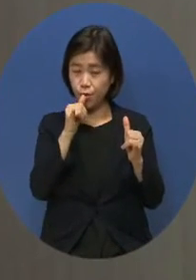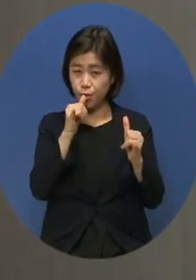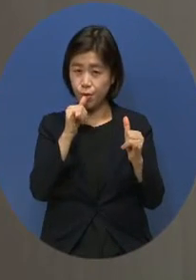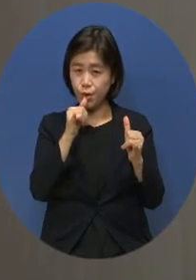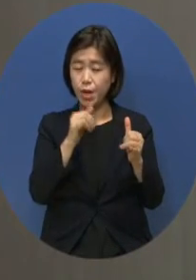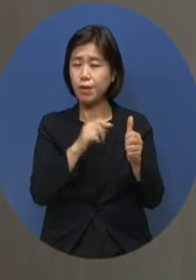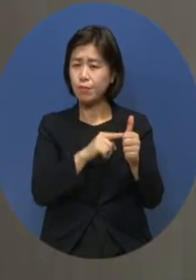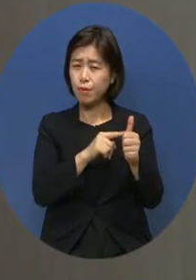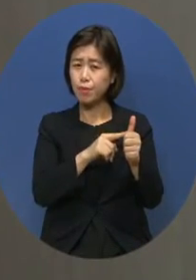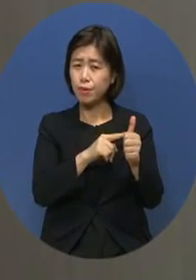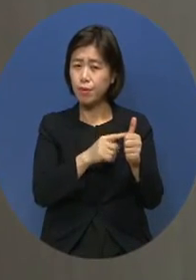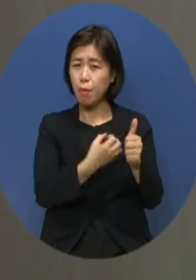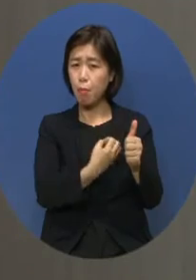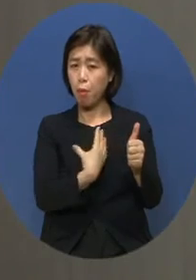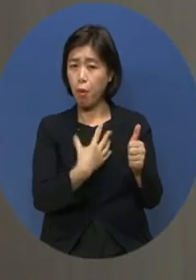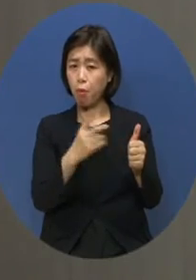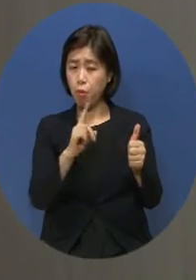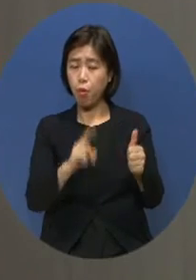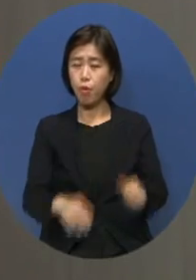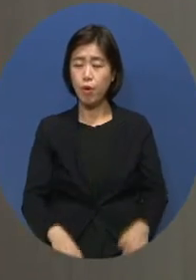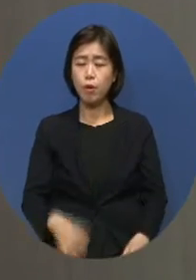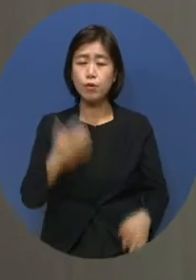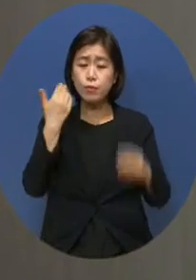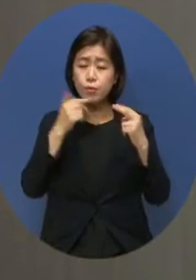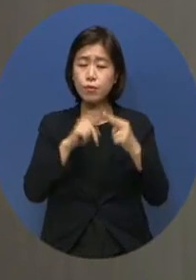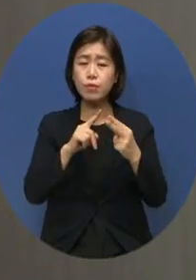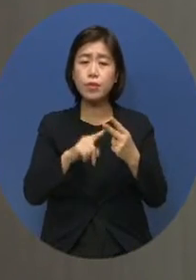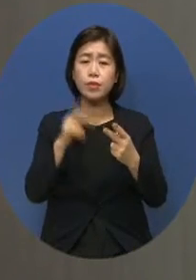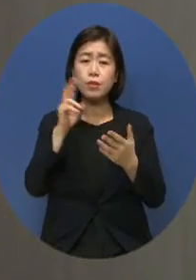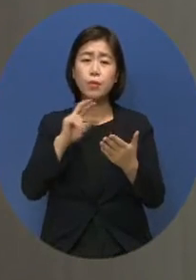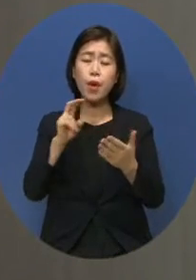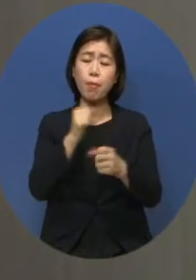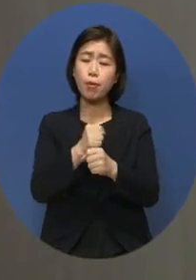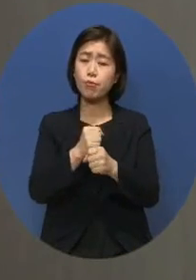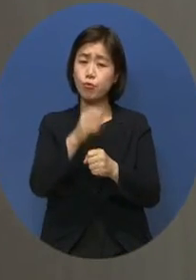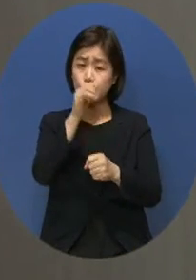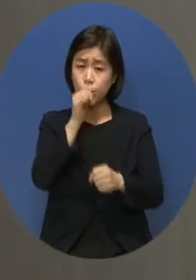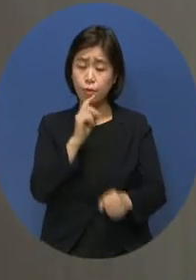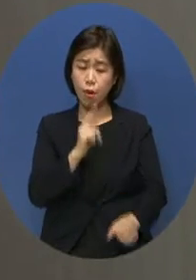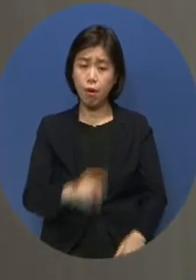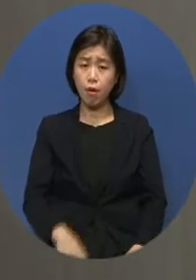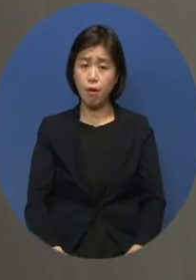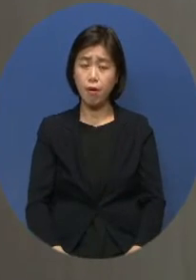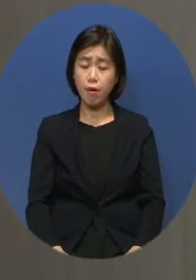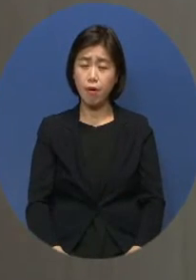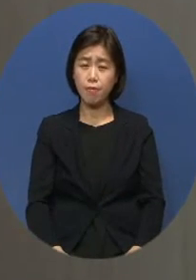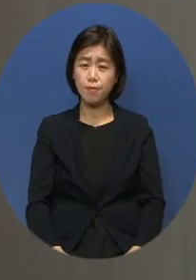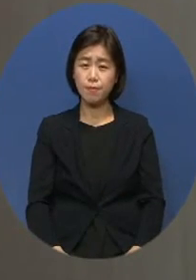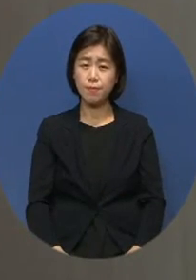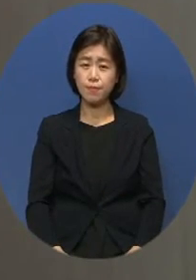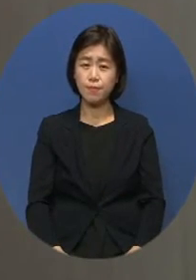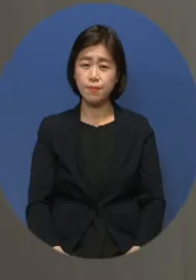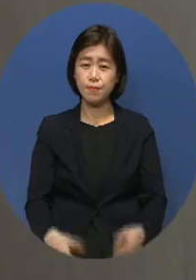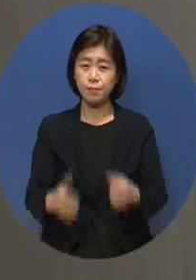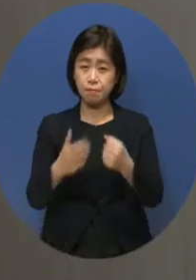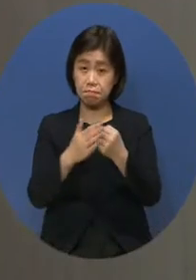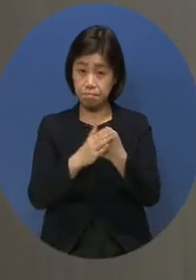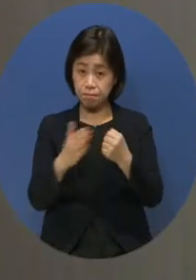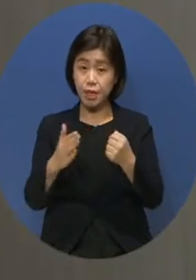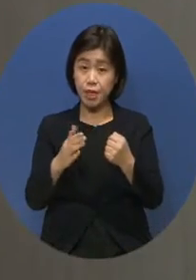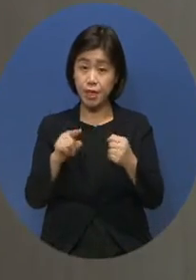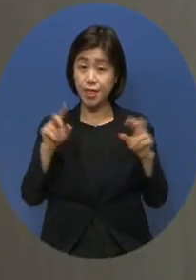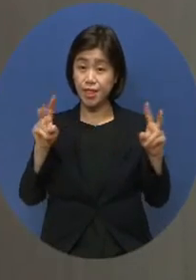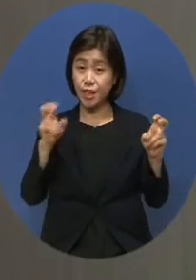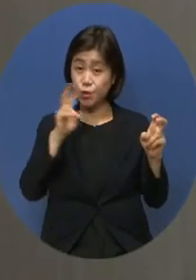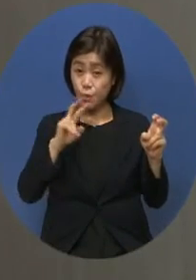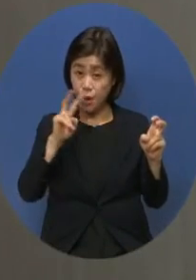만드는 걸 누구나 할 수 있다고 하는 거를 사실은 그 촬영하는 과정에서 많이 느끼게 해줘서 그래서 그 이제 무사히